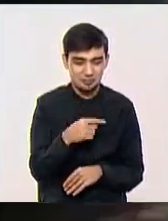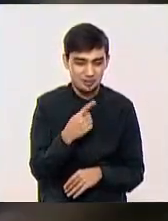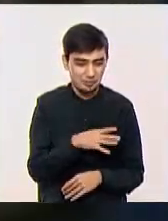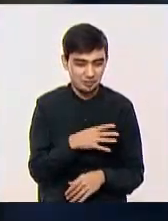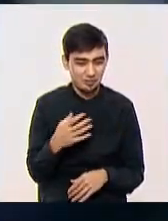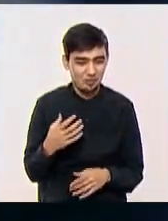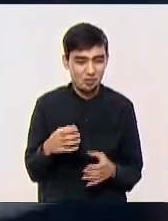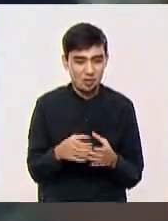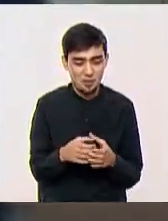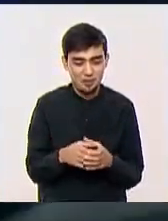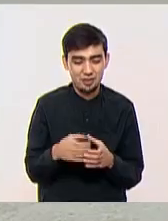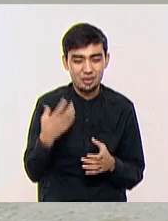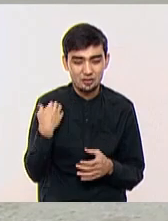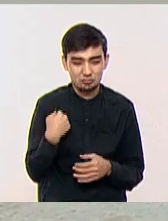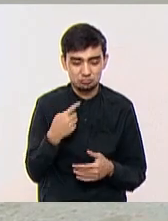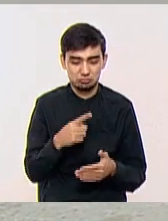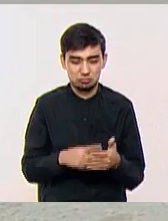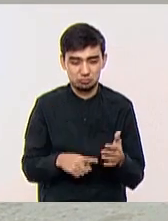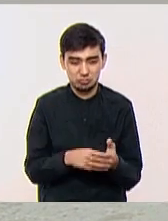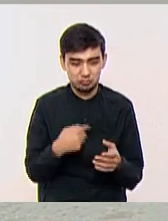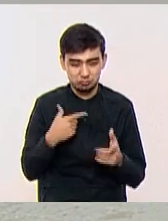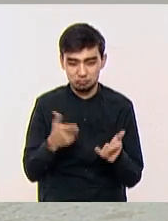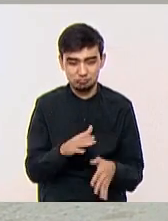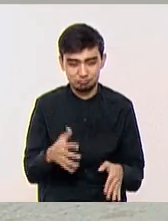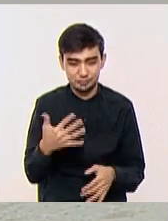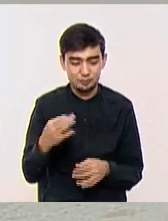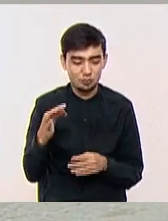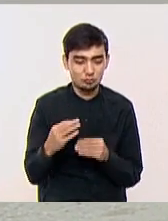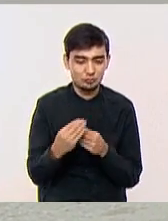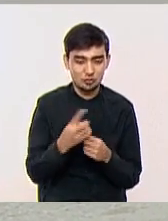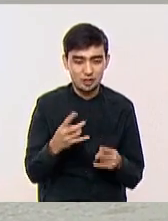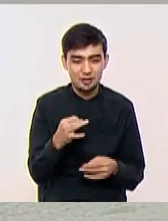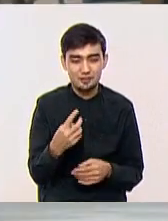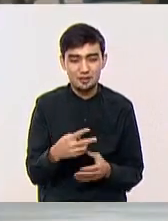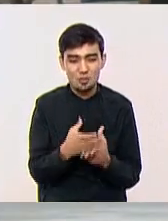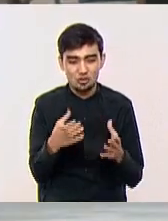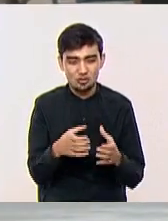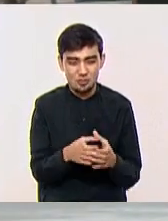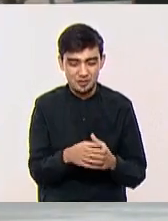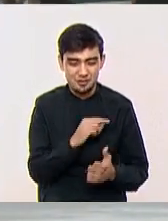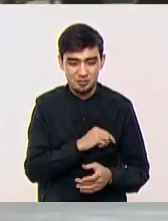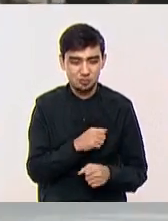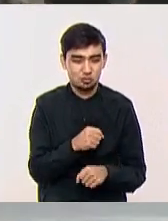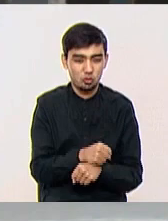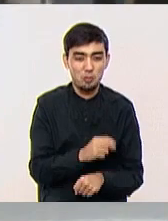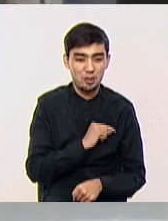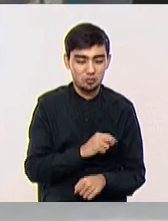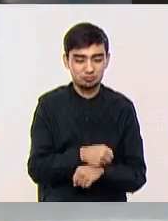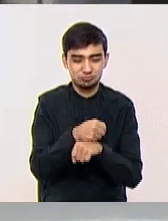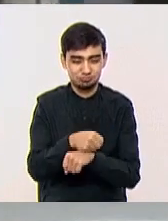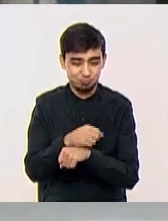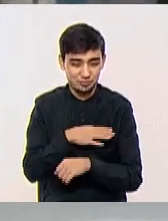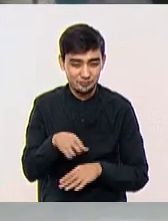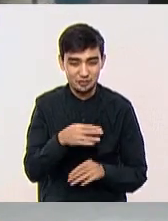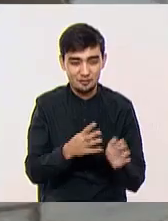компания басшыларымен келіспейді. Ал Маңғыстау облысында бір жылдың ішінде 20-дан астам компания қызметкерлері жұмысты тоқтатып ереуілге шықты.